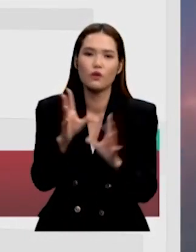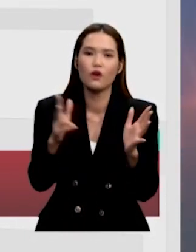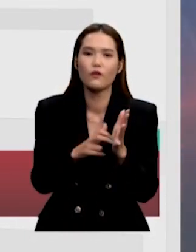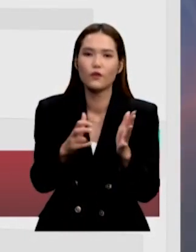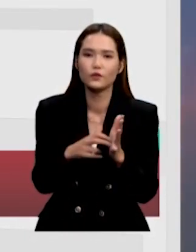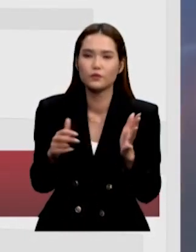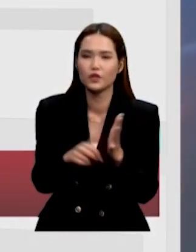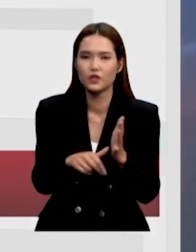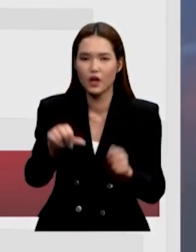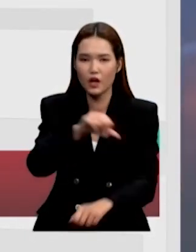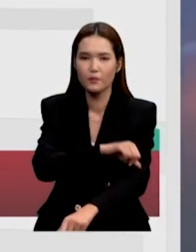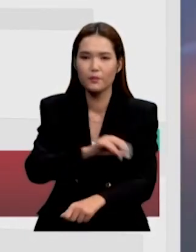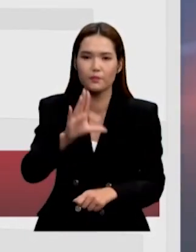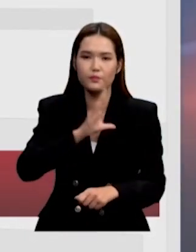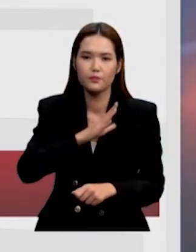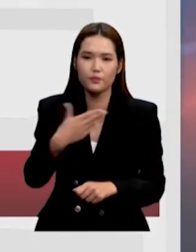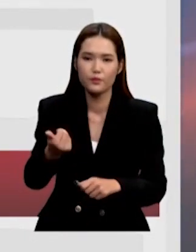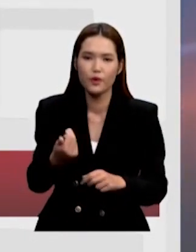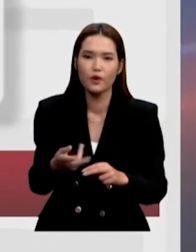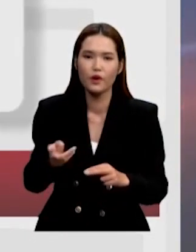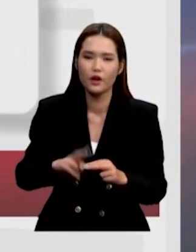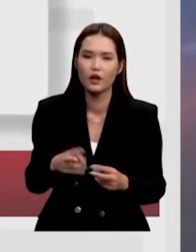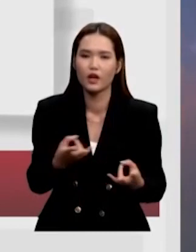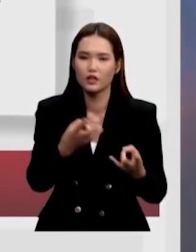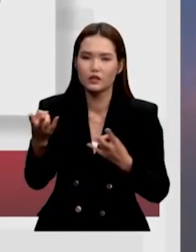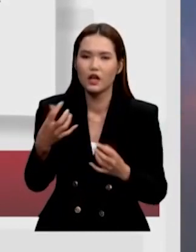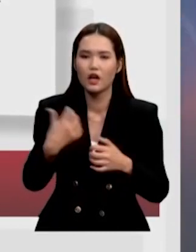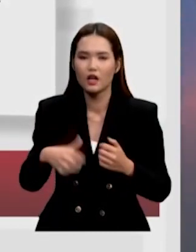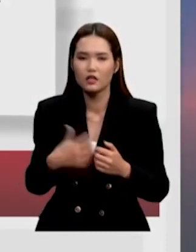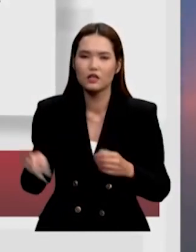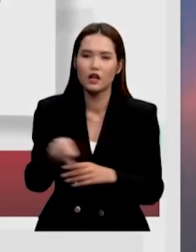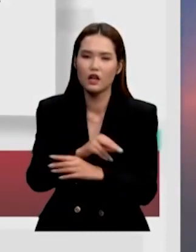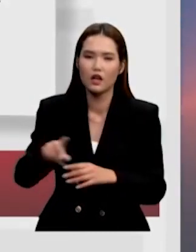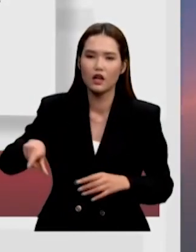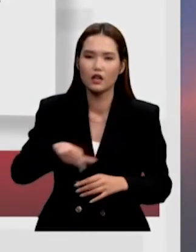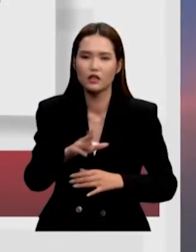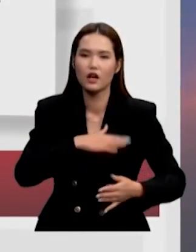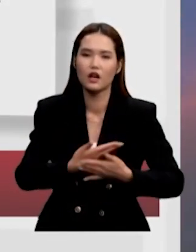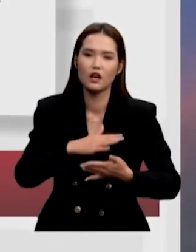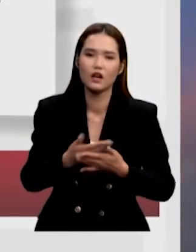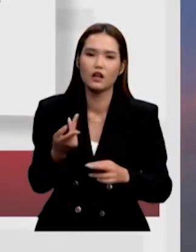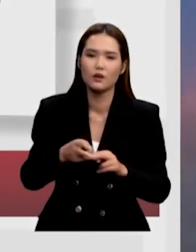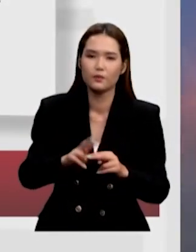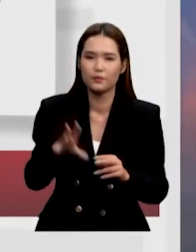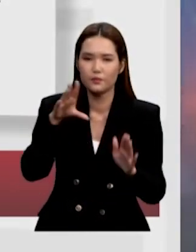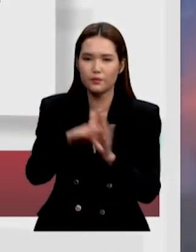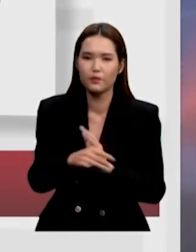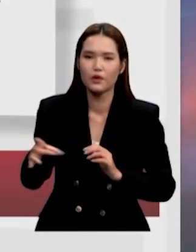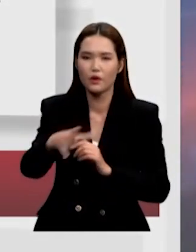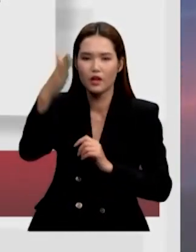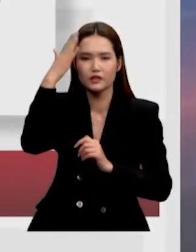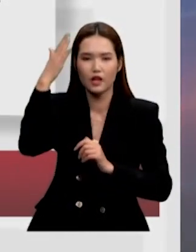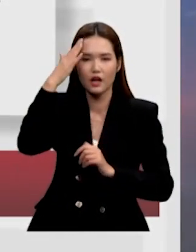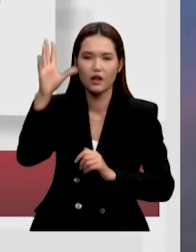867 метров. Блогер Дидар Смагулов связал такую небывалую дорожную активность с родственными отношениями районного акима